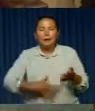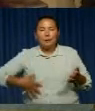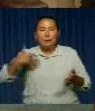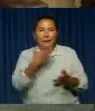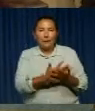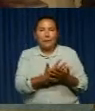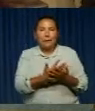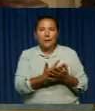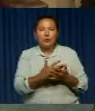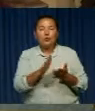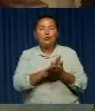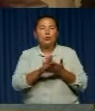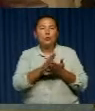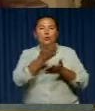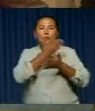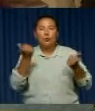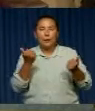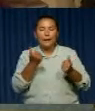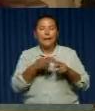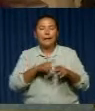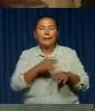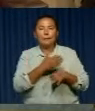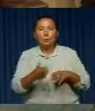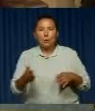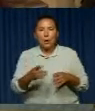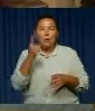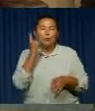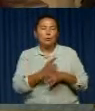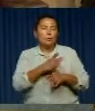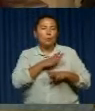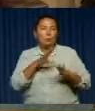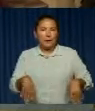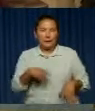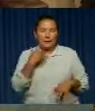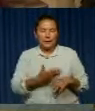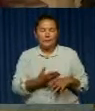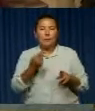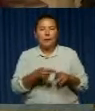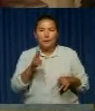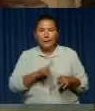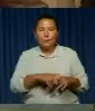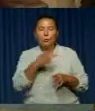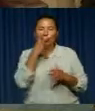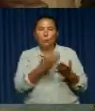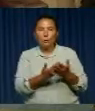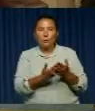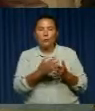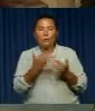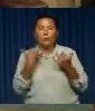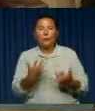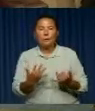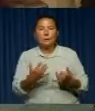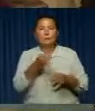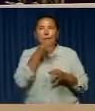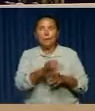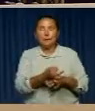тамшы сұйықтық жоқ. Ол тыйым салынған нәрсе, мүлдем болмайтын нәрсе ол деген. Сондықтан құрметті көрермендер, мен